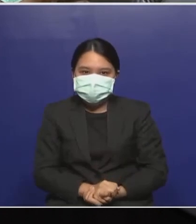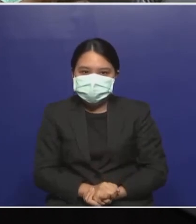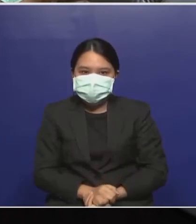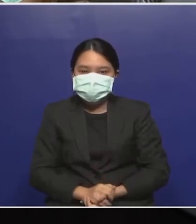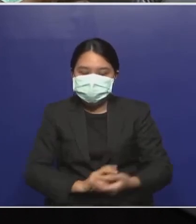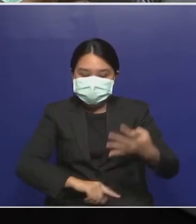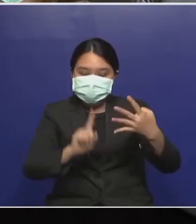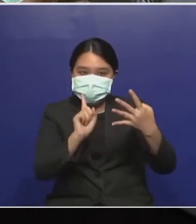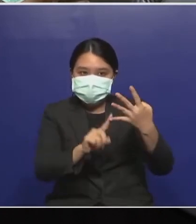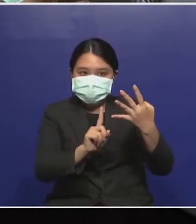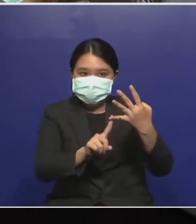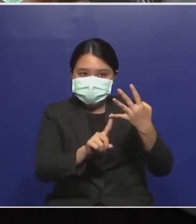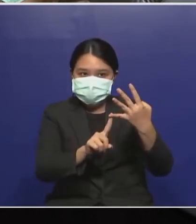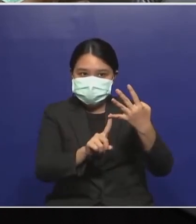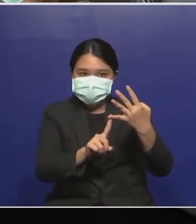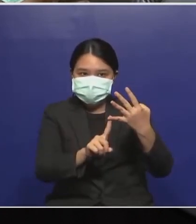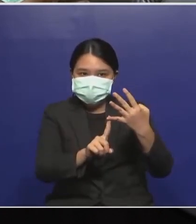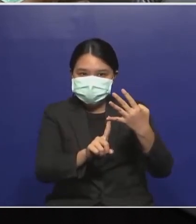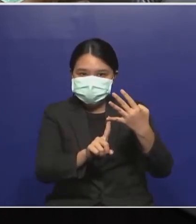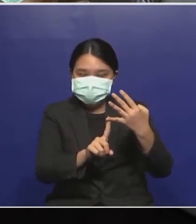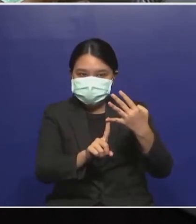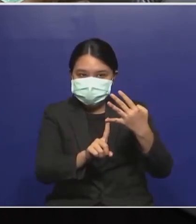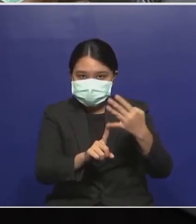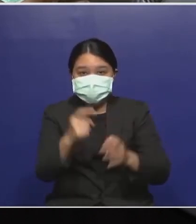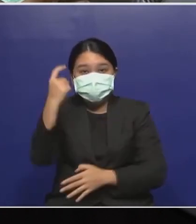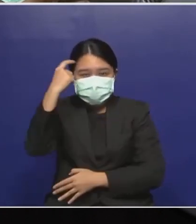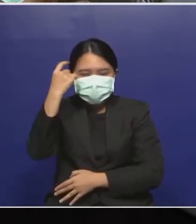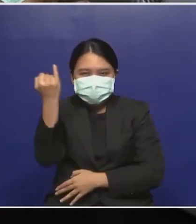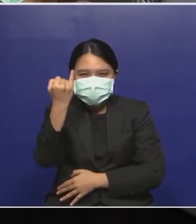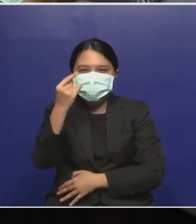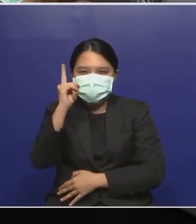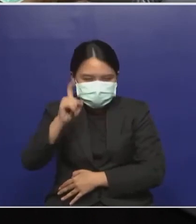ทั้งที่ 4 รู้วาแ่ แต่จะทำ